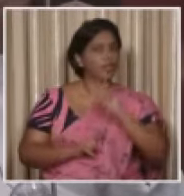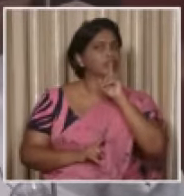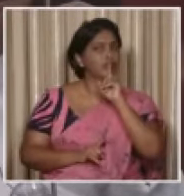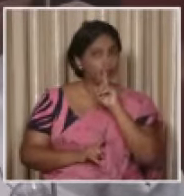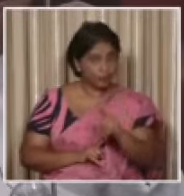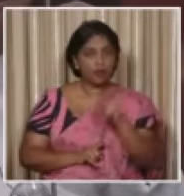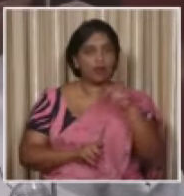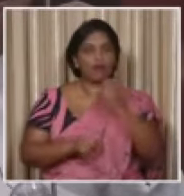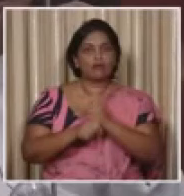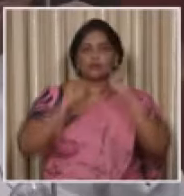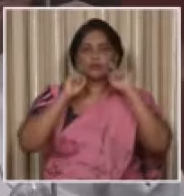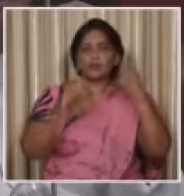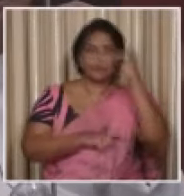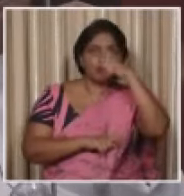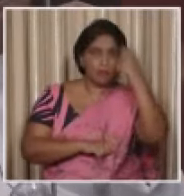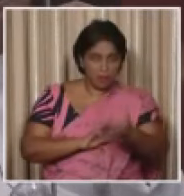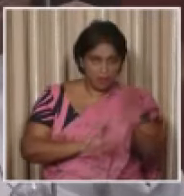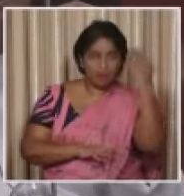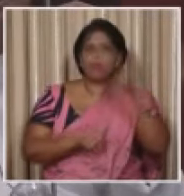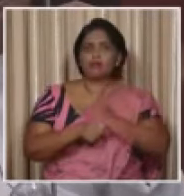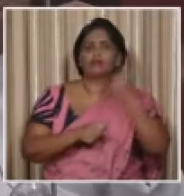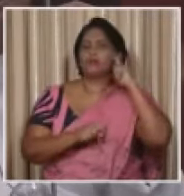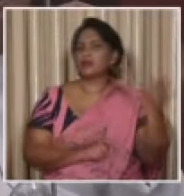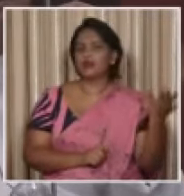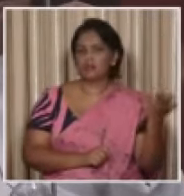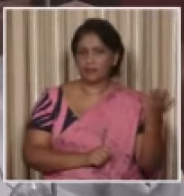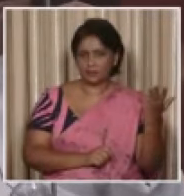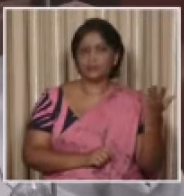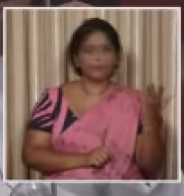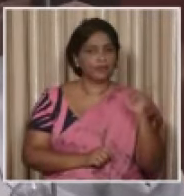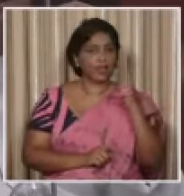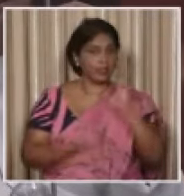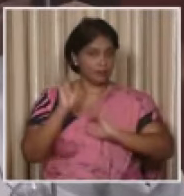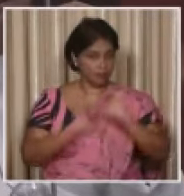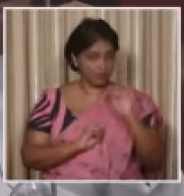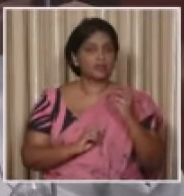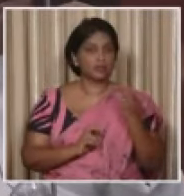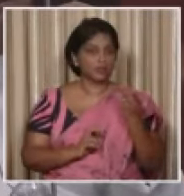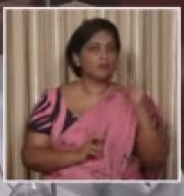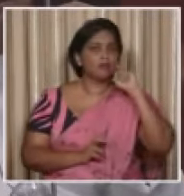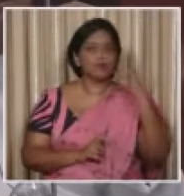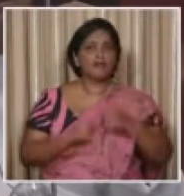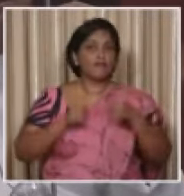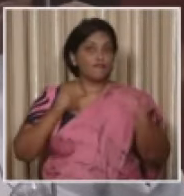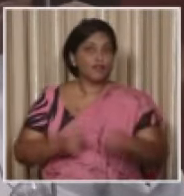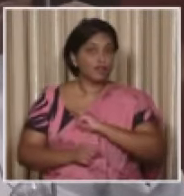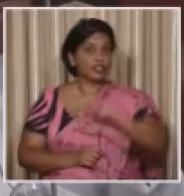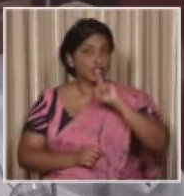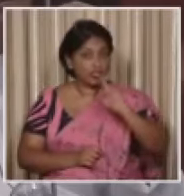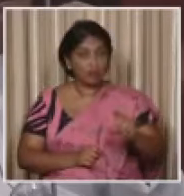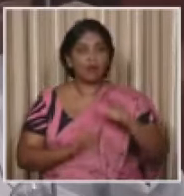kal aanduwa dadagene thiyeda maha bankuwa aya padiwena kire gatta kiyala 170k vipakshaye batu kiruwe passe